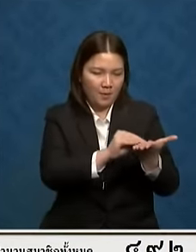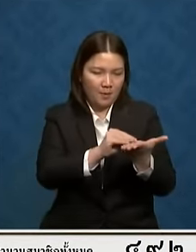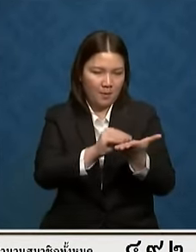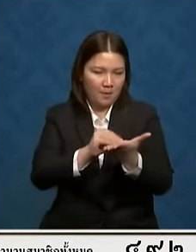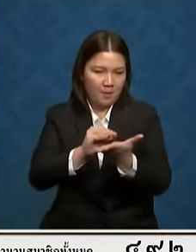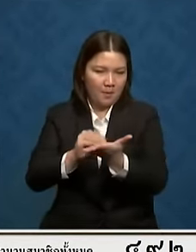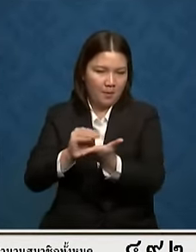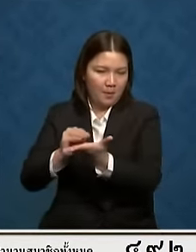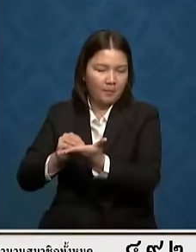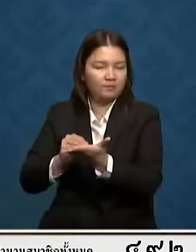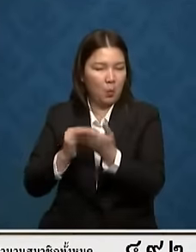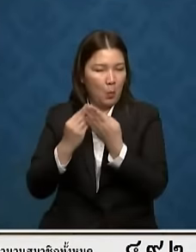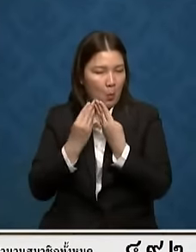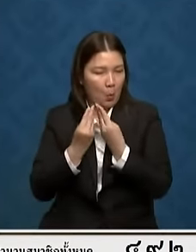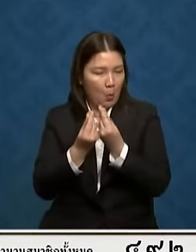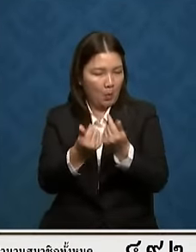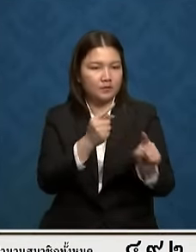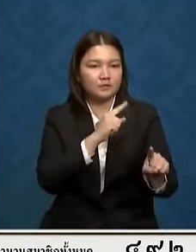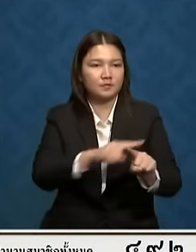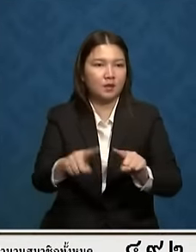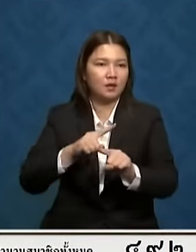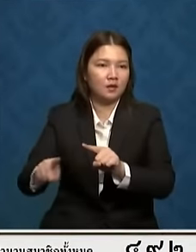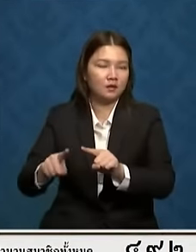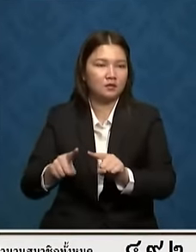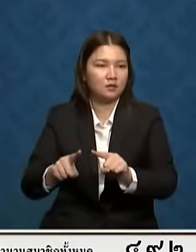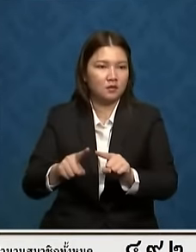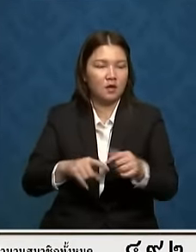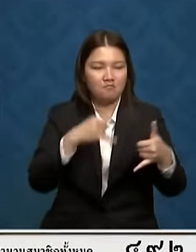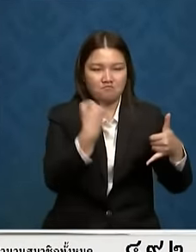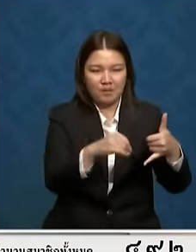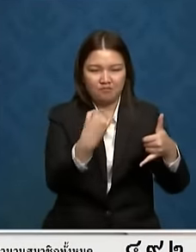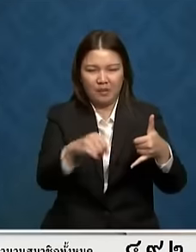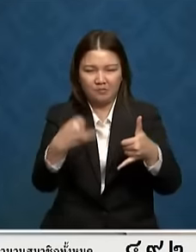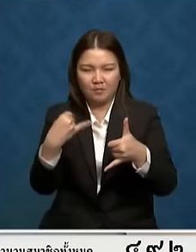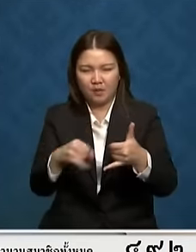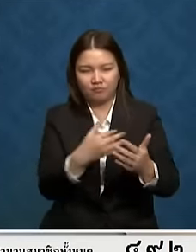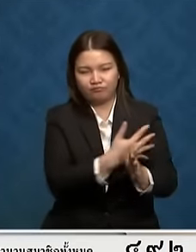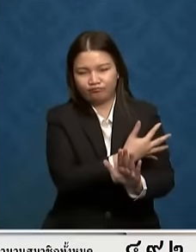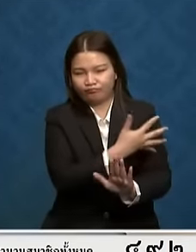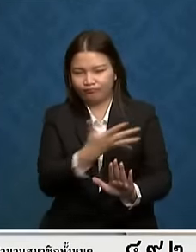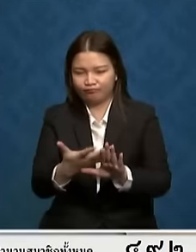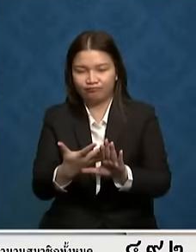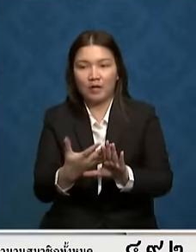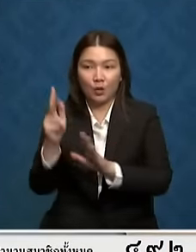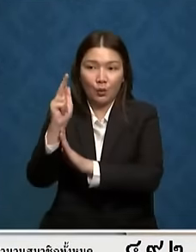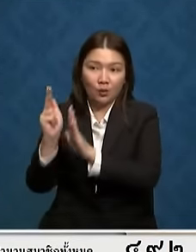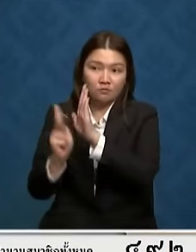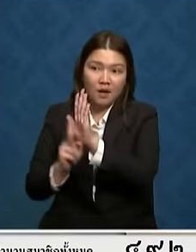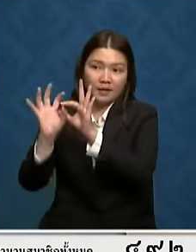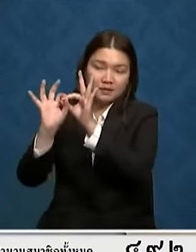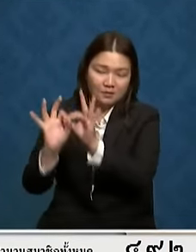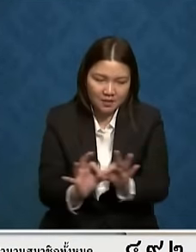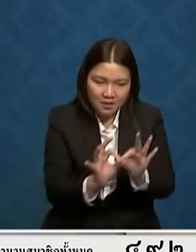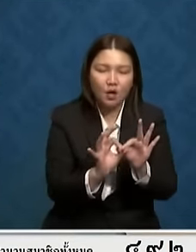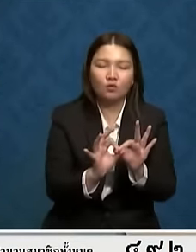รายละเอียดความผิดตลอดจนข้อกหาข้อกฎหมายที่เกี่ยวข้องกับการแก้ไขความ